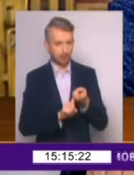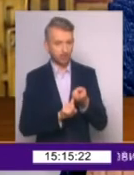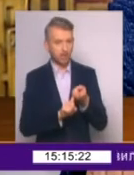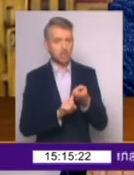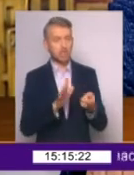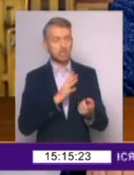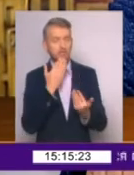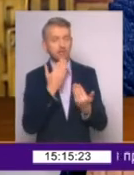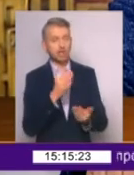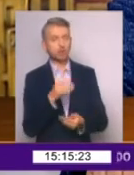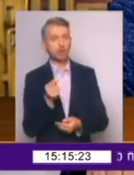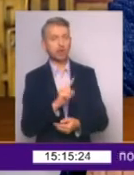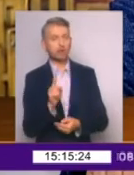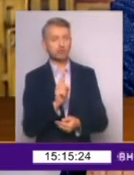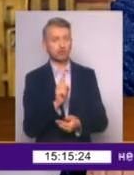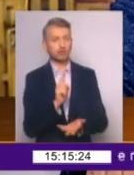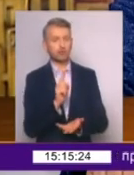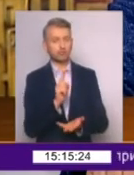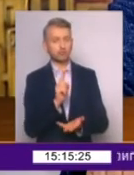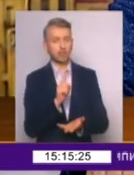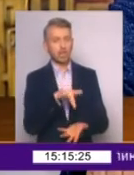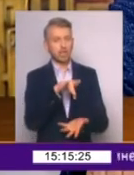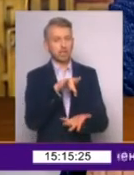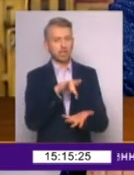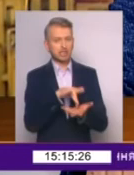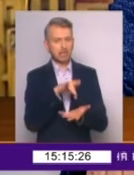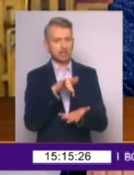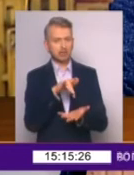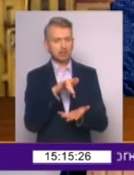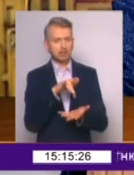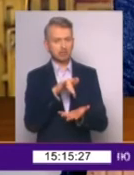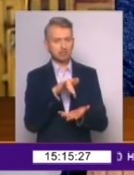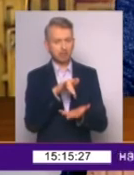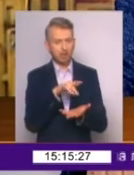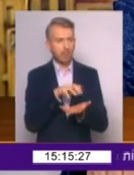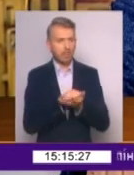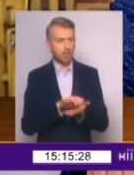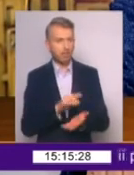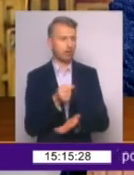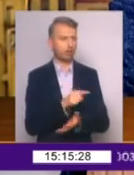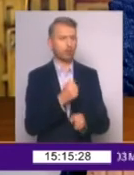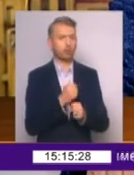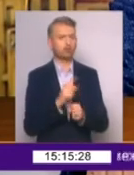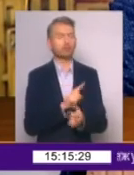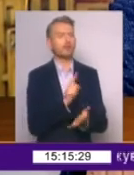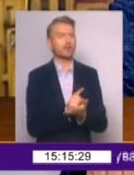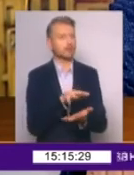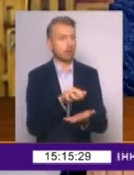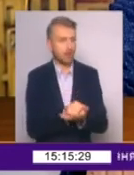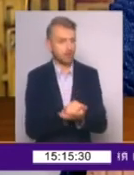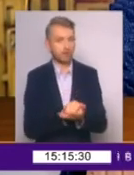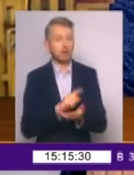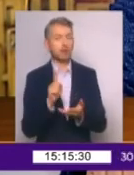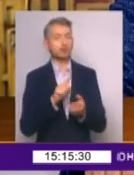те, що не зовсім центр займається тою роботою, яку повинен займатися, і що